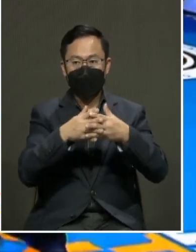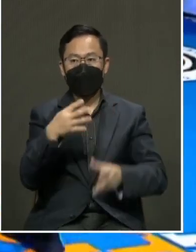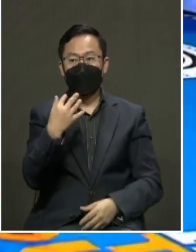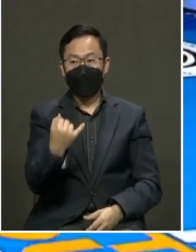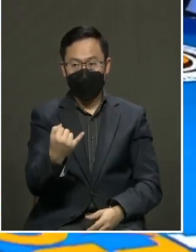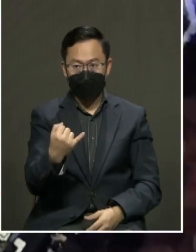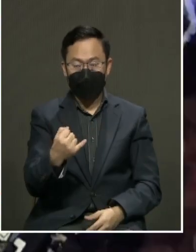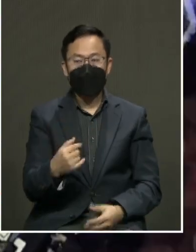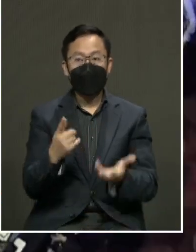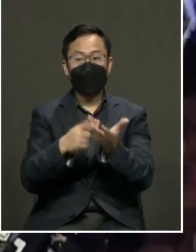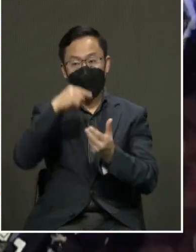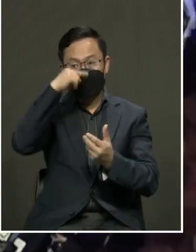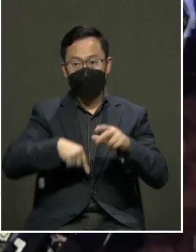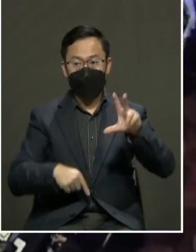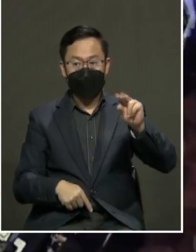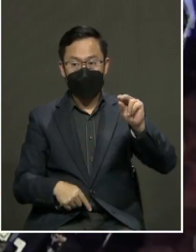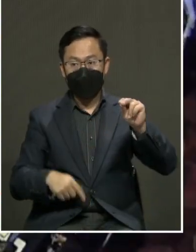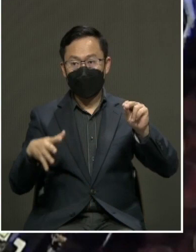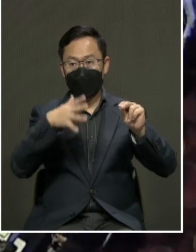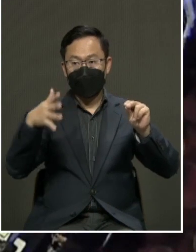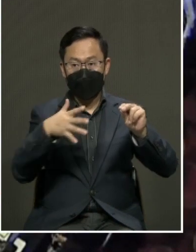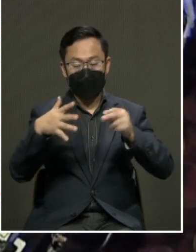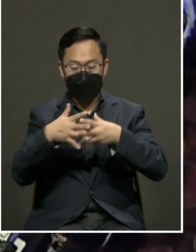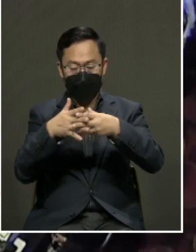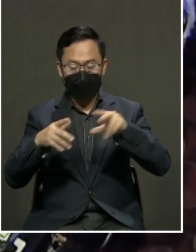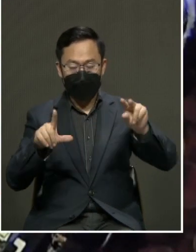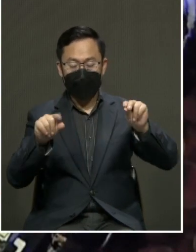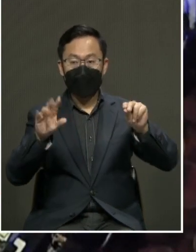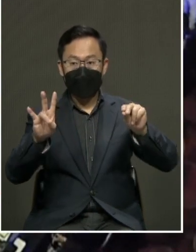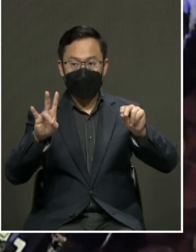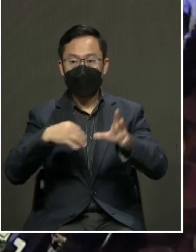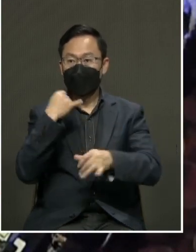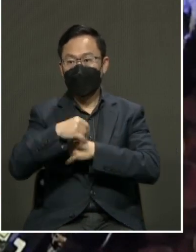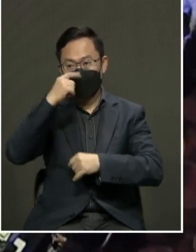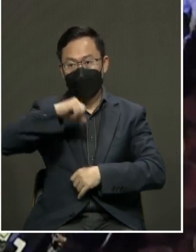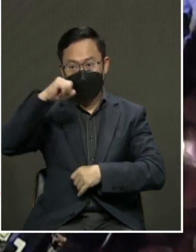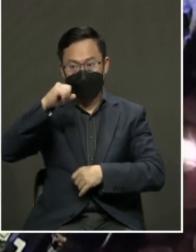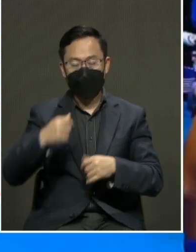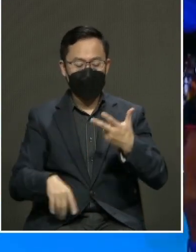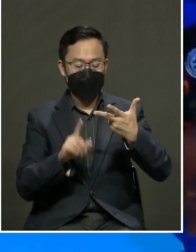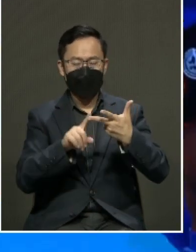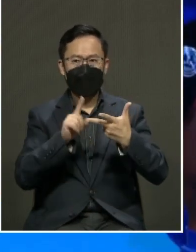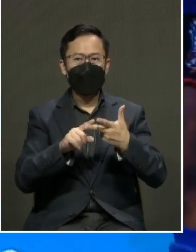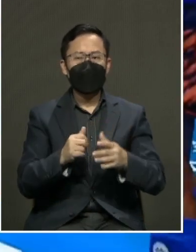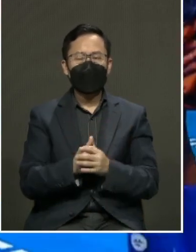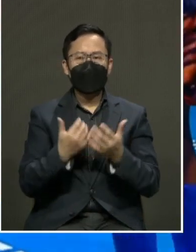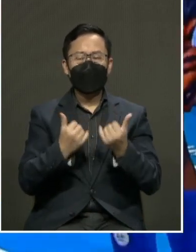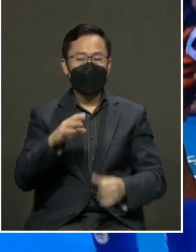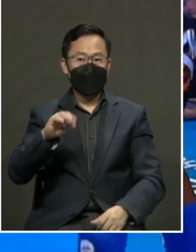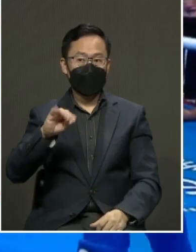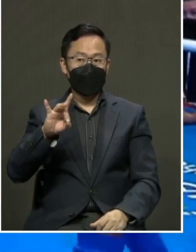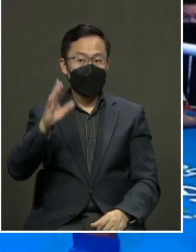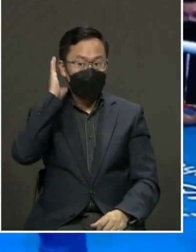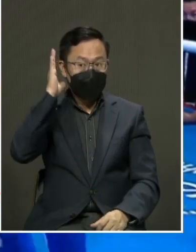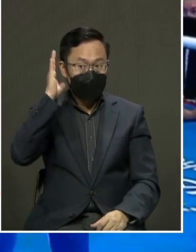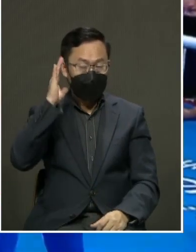ต่อ27คะแนนค่ะในรุ่น48กิโลกรัมชายทวีชัยพูดเพราะนะคะหรือว่าเพชรทวีชัยปอพิคเนตค่ะ